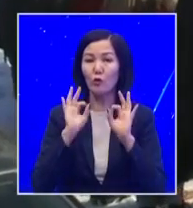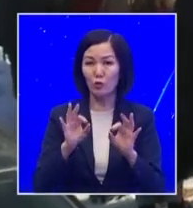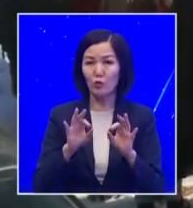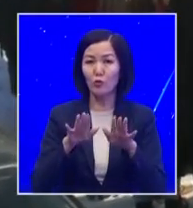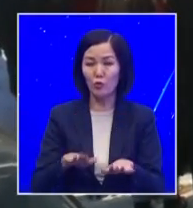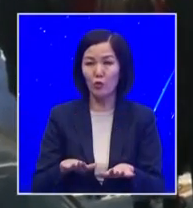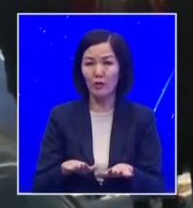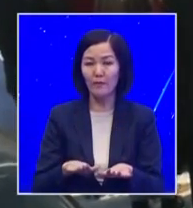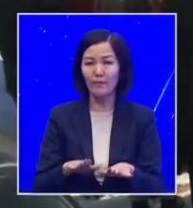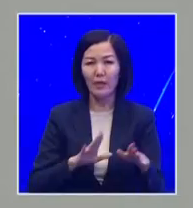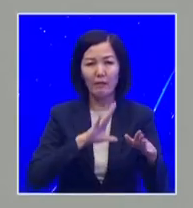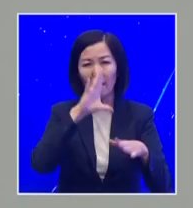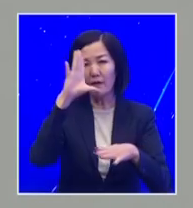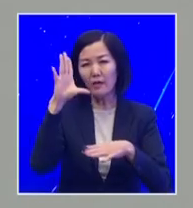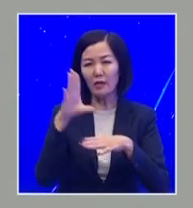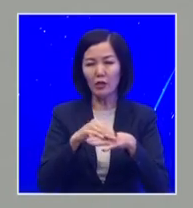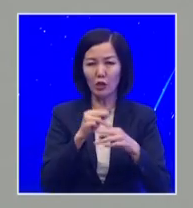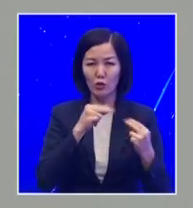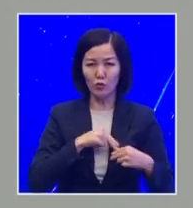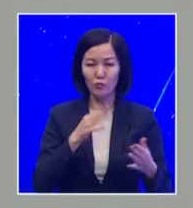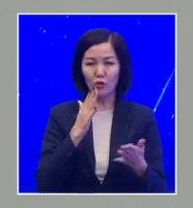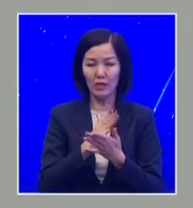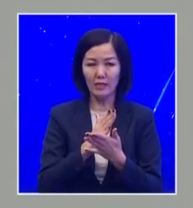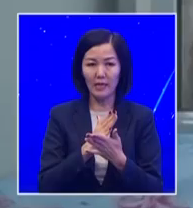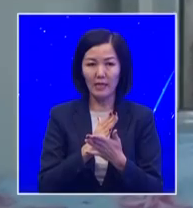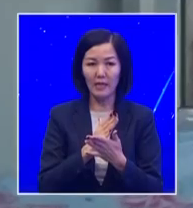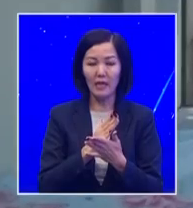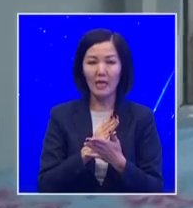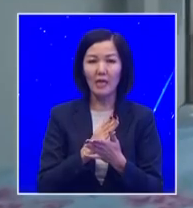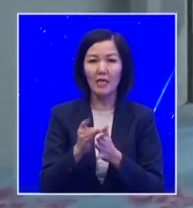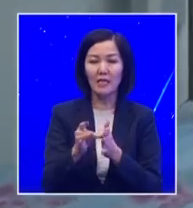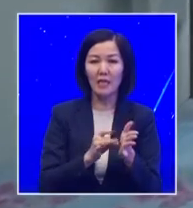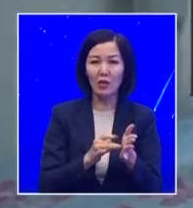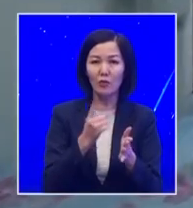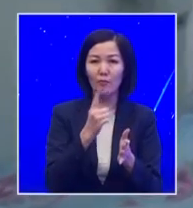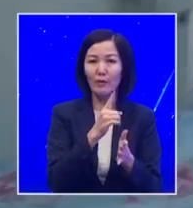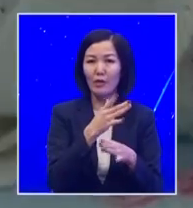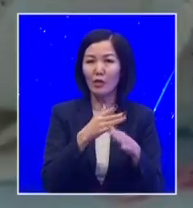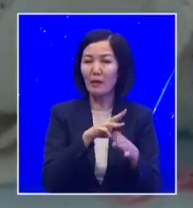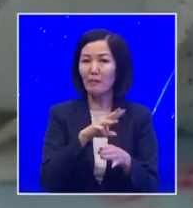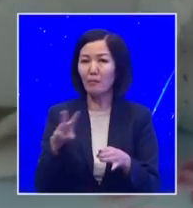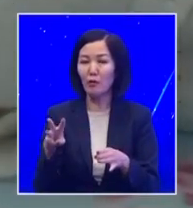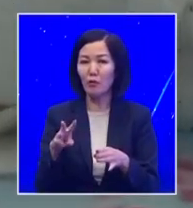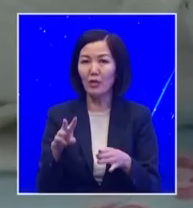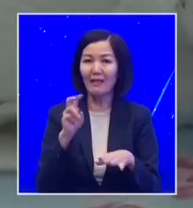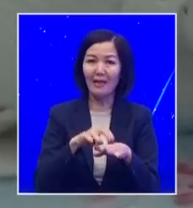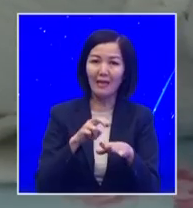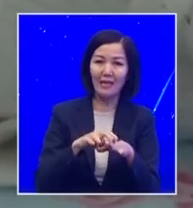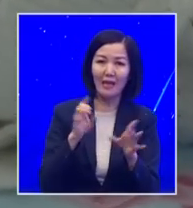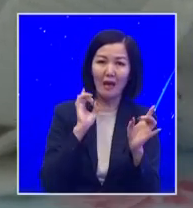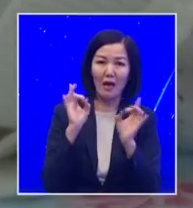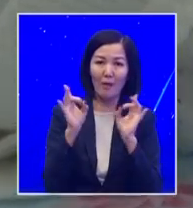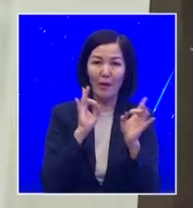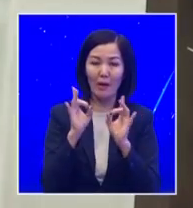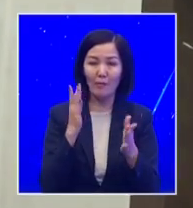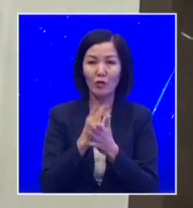бойы жұмыс істейді. Үйшіктің ішіне нәресте салына салысымен бір жарым минут ішінде дәрігерлерге хабарлама келіп түседі. Ақ